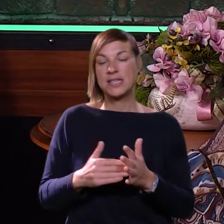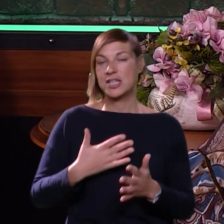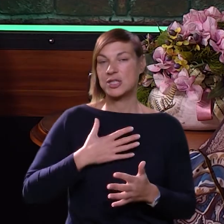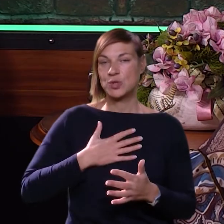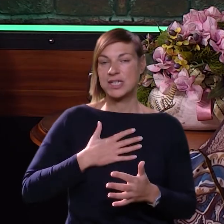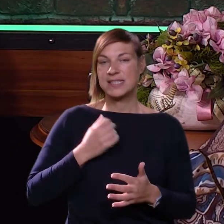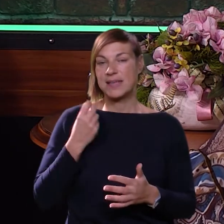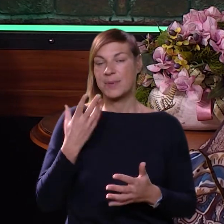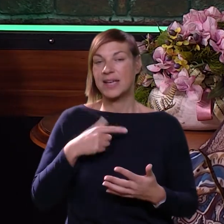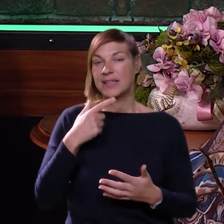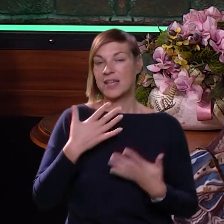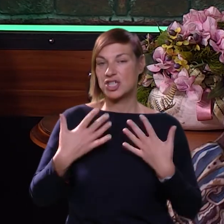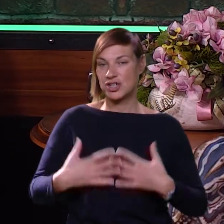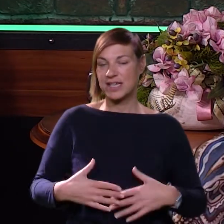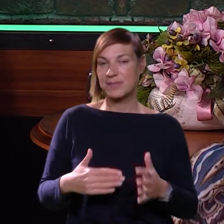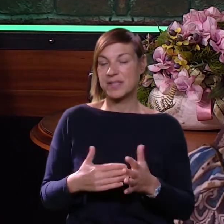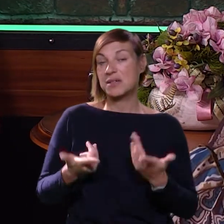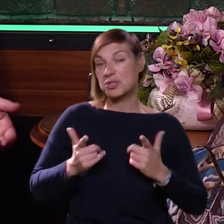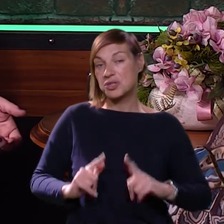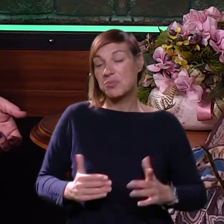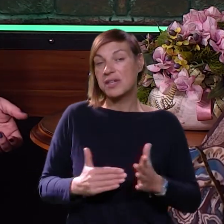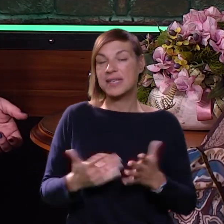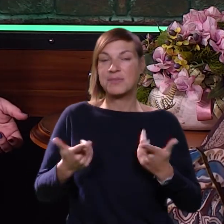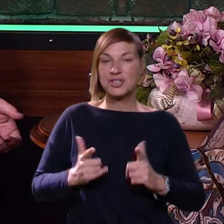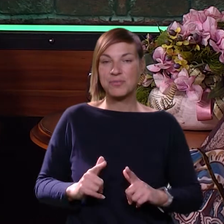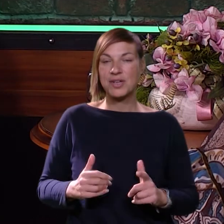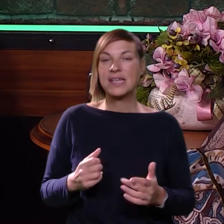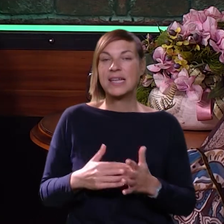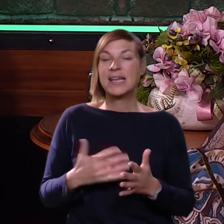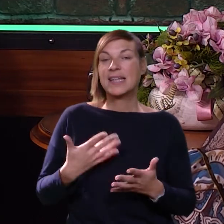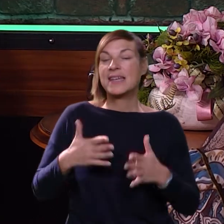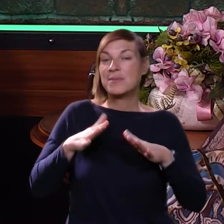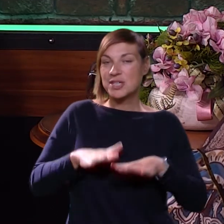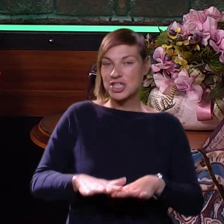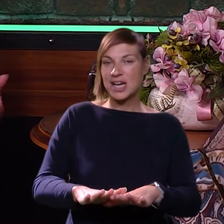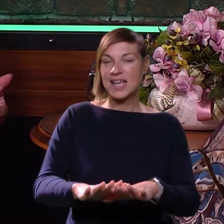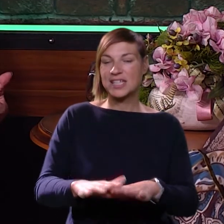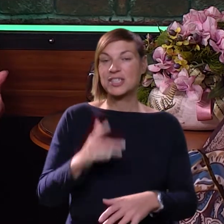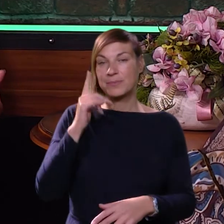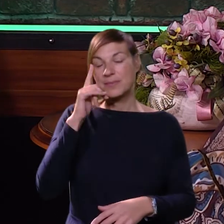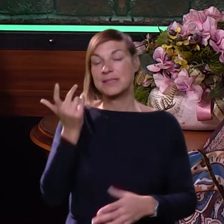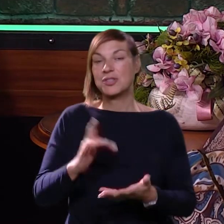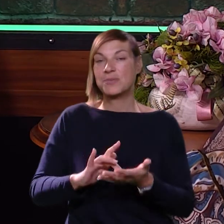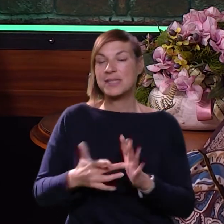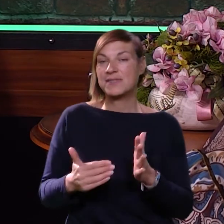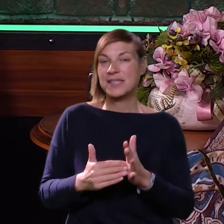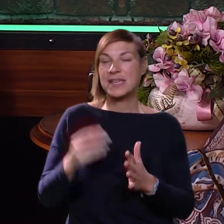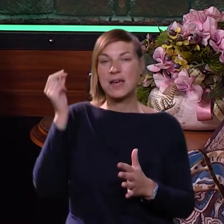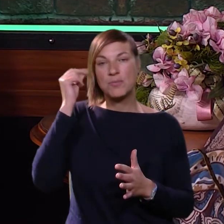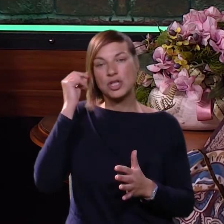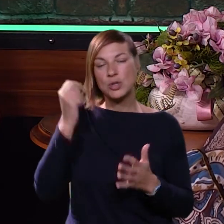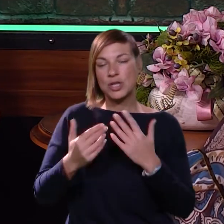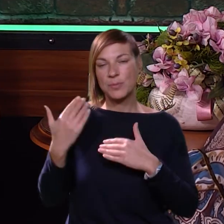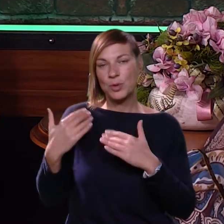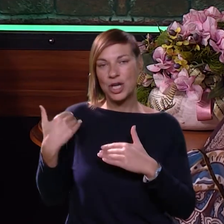trebaš slušati sebe, kad ti kaže organizam da se trebaš odmoriti, trebaš se odmoriti, kad trebaš leći, lezi. Mislim, to mi svi trebamo